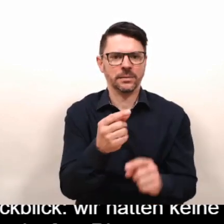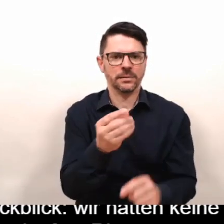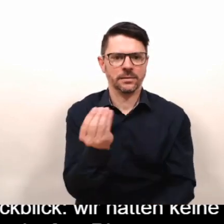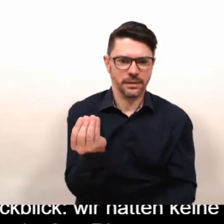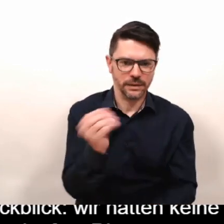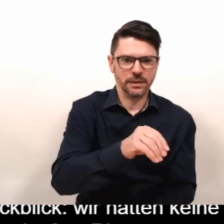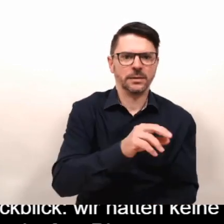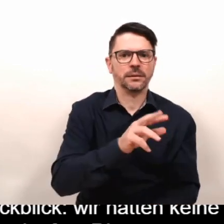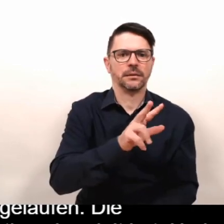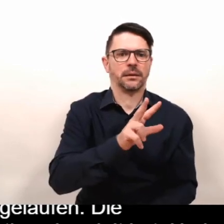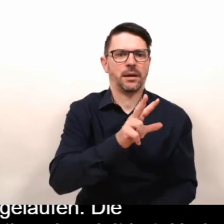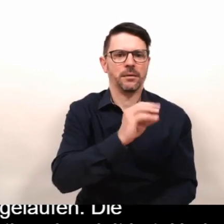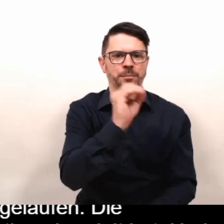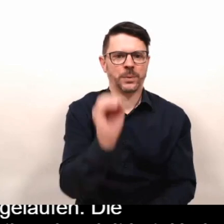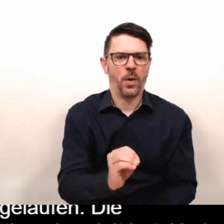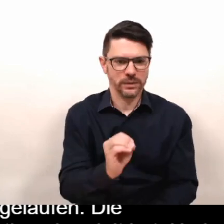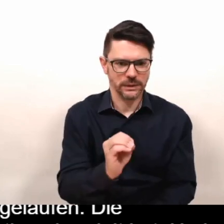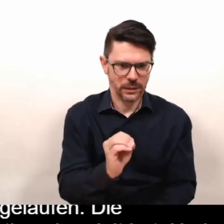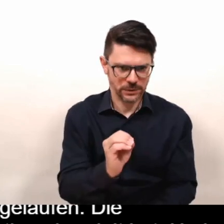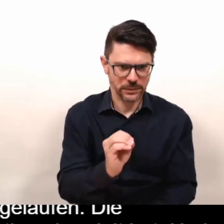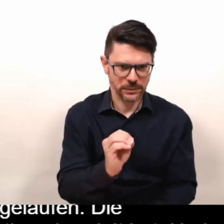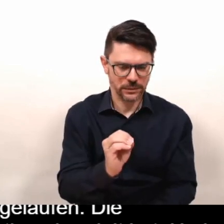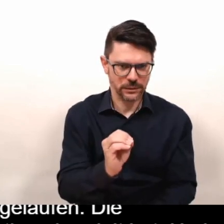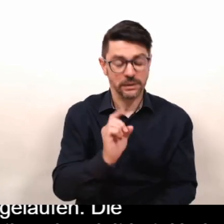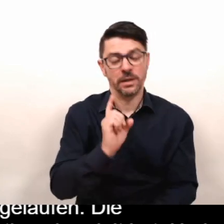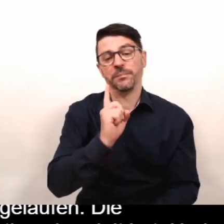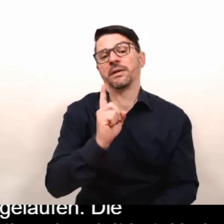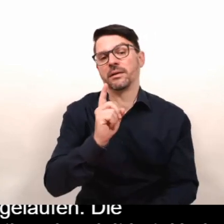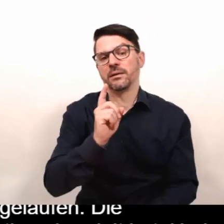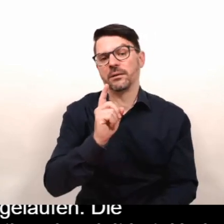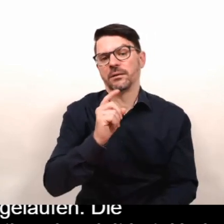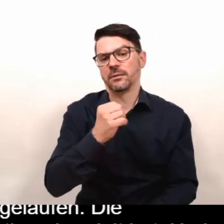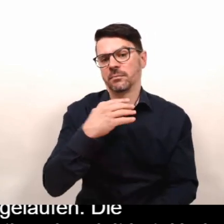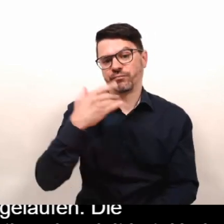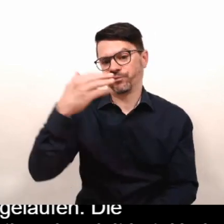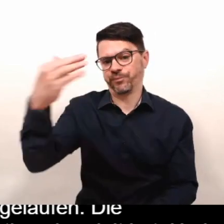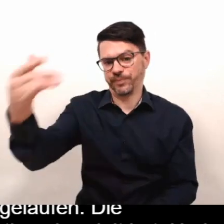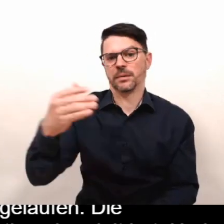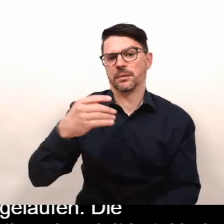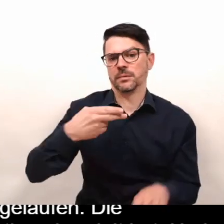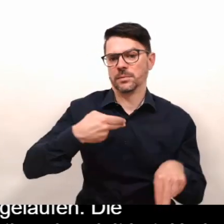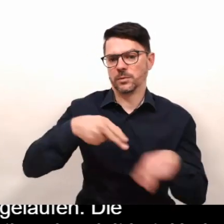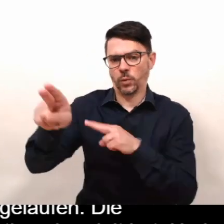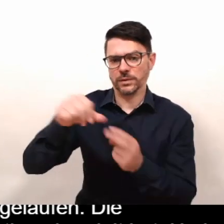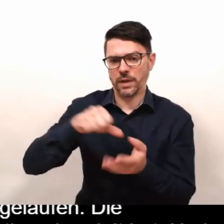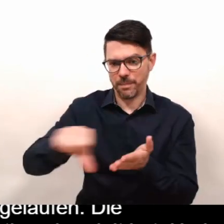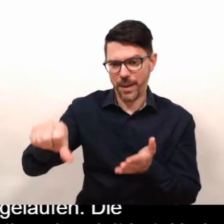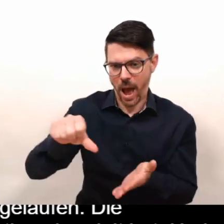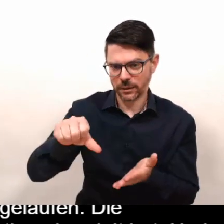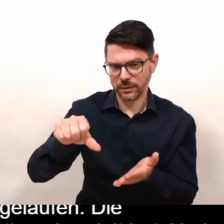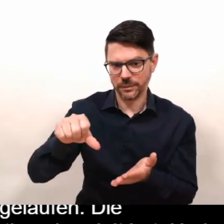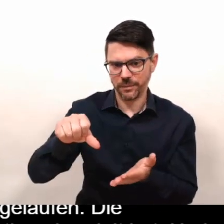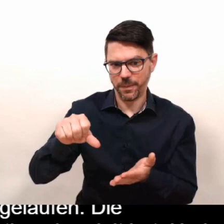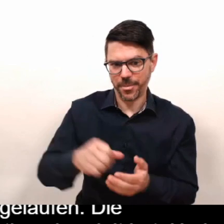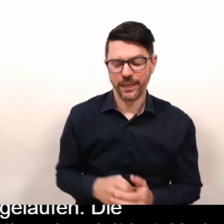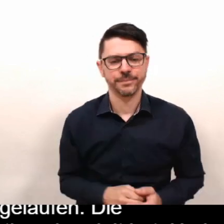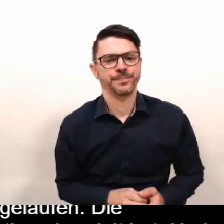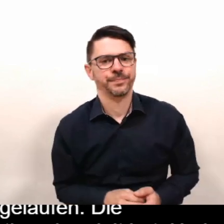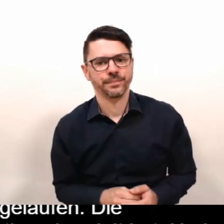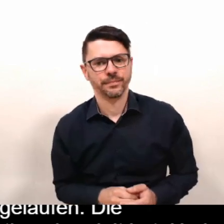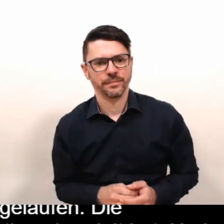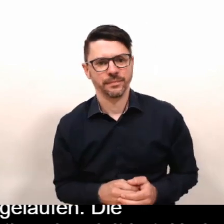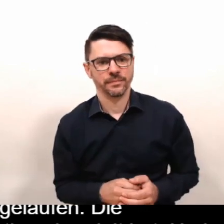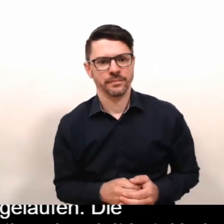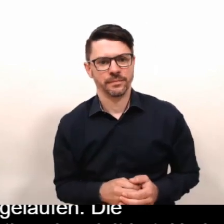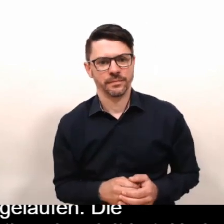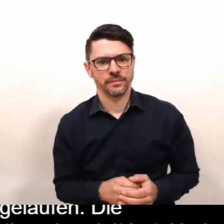des Betriebes. Also auch wenn der noch flüssig ist, kann er diesen Kredit beantragen. Ob er es tut, sei ihm überlassen. Also auf der